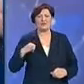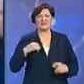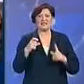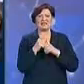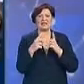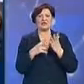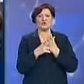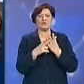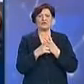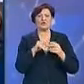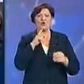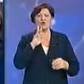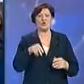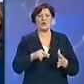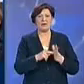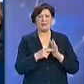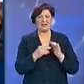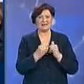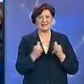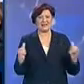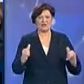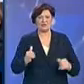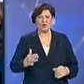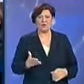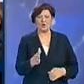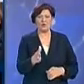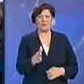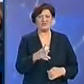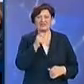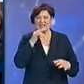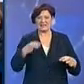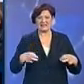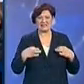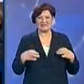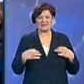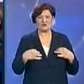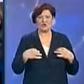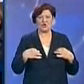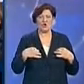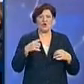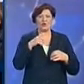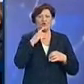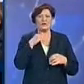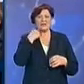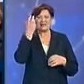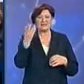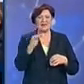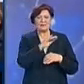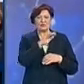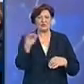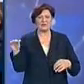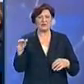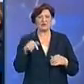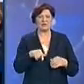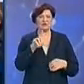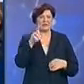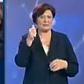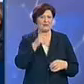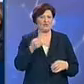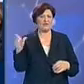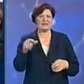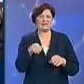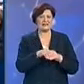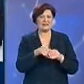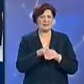Šutanovac. Koji ima plan i za razvoj i poljoprivrede, i za zdravstvo koje je na stramotnom nivou danas u 21. veku, isto tako i za